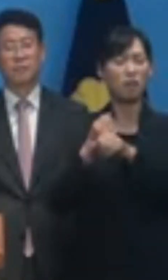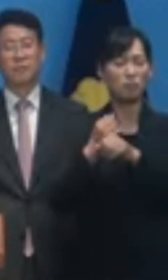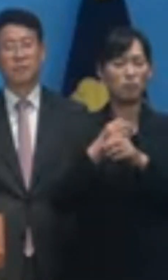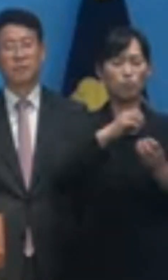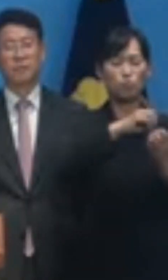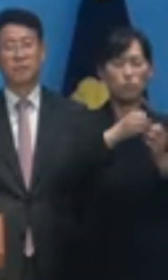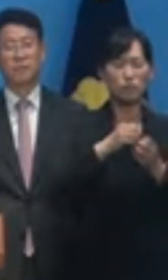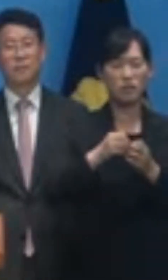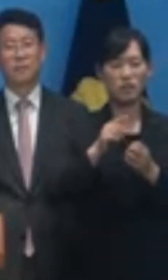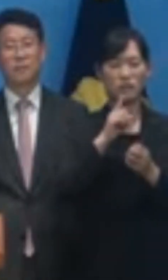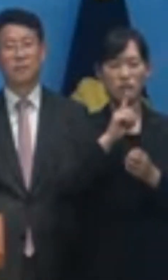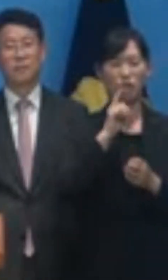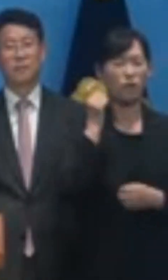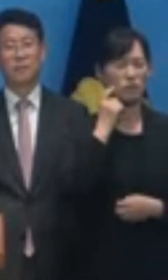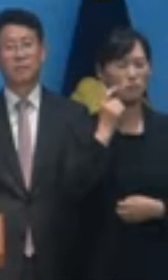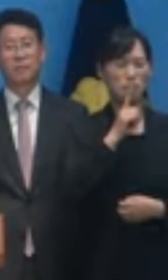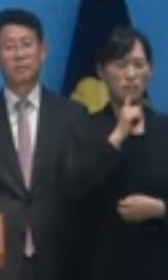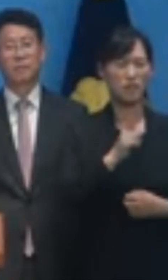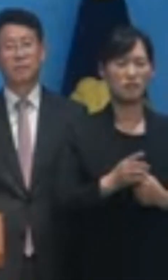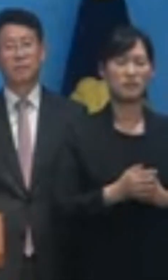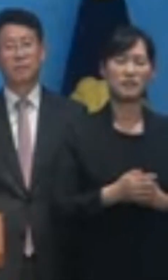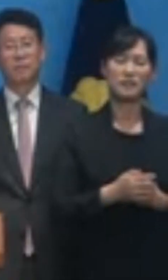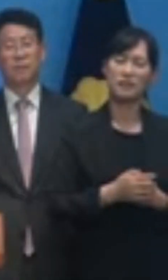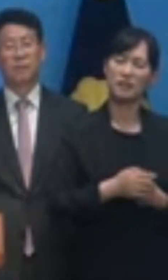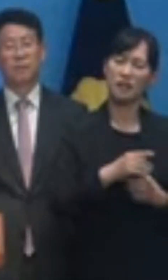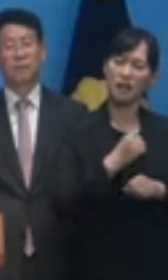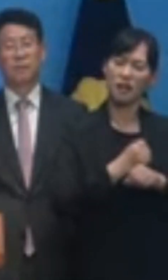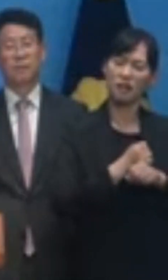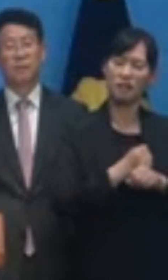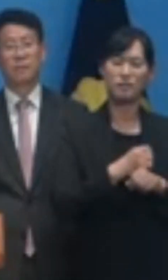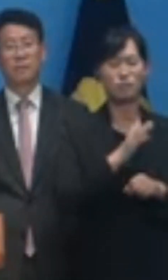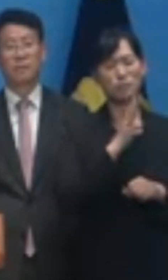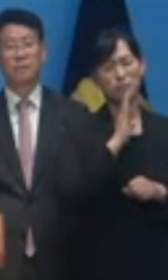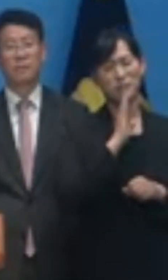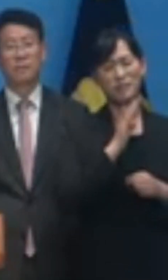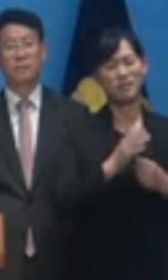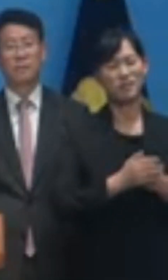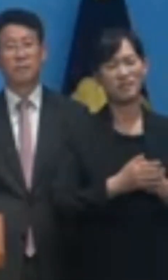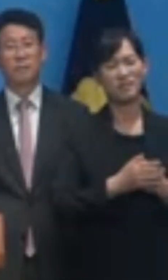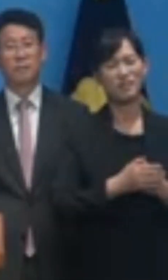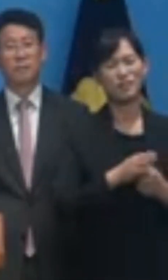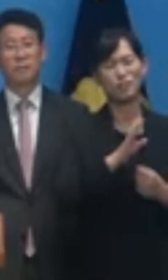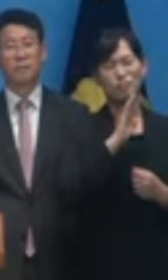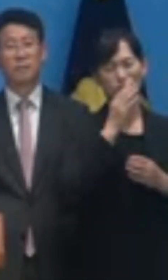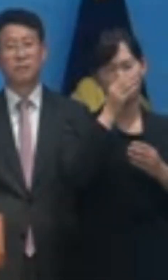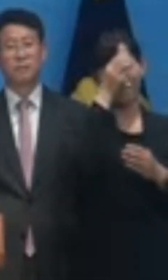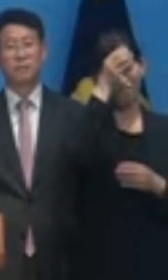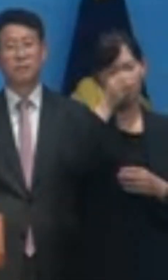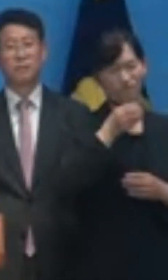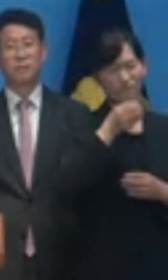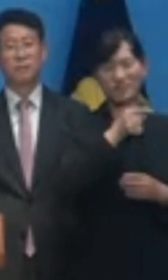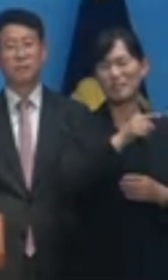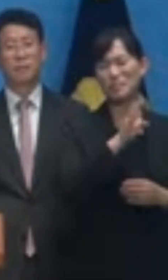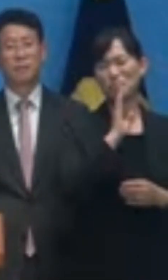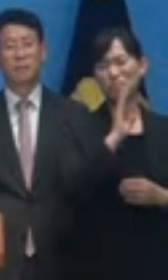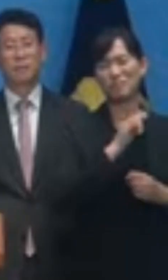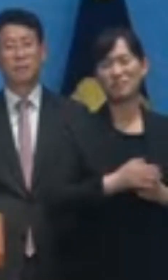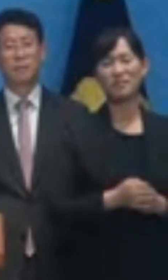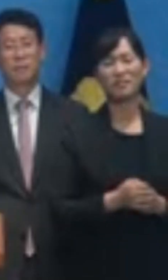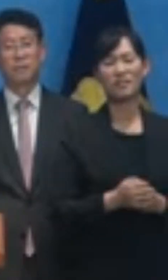조작, 왜곡, 거짓말을 들먹이다니 이게 그야말로 처벌기가 따로 없다고 말씀드릴 수